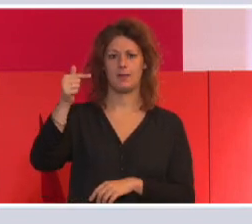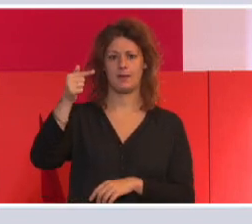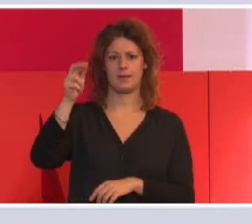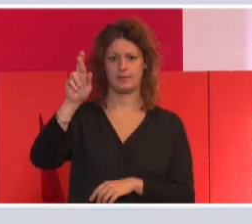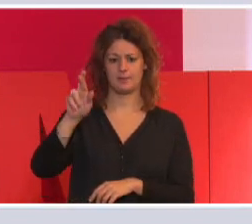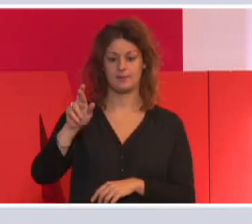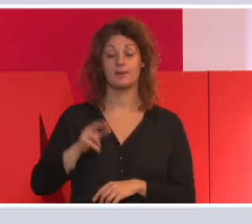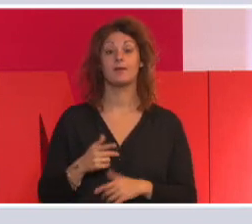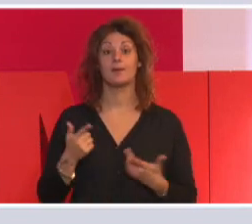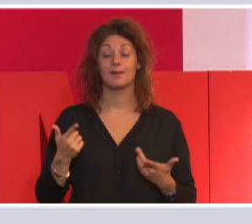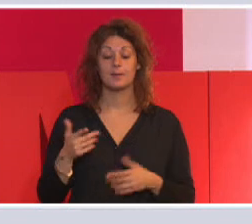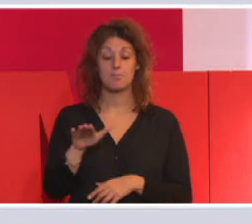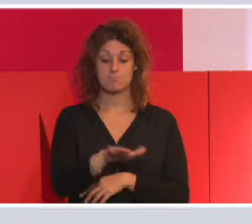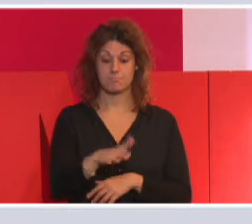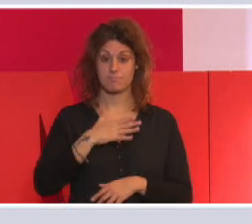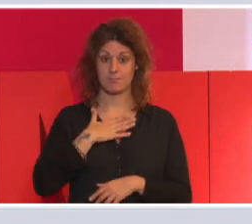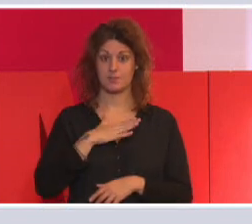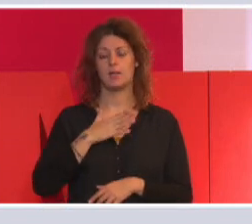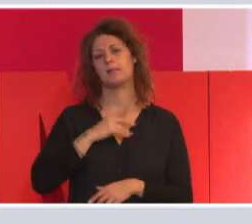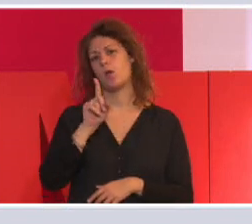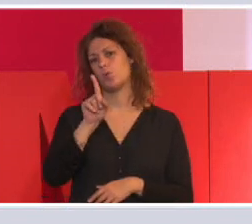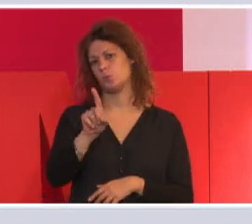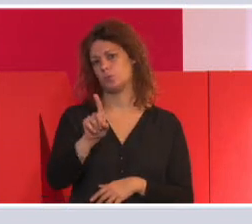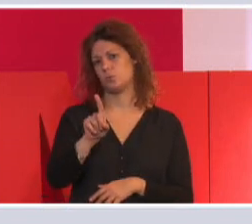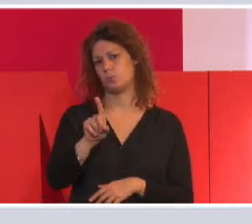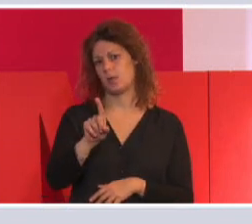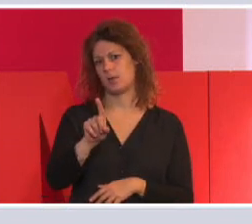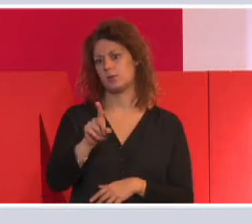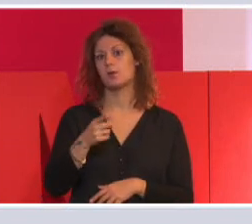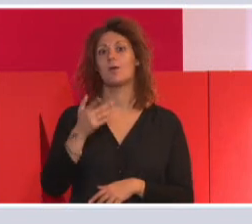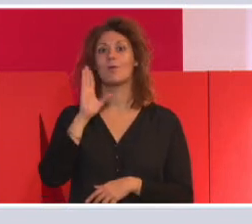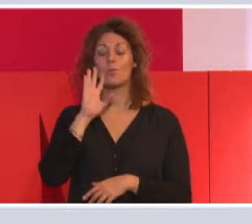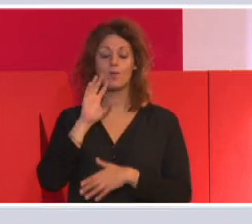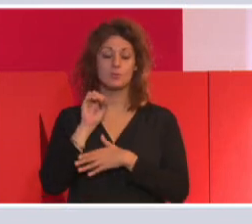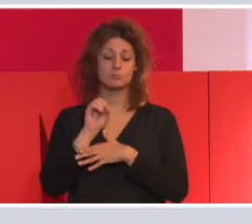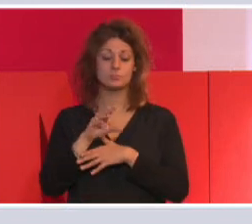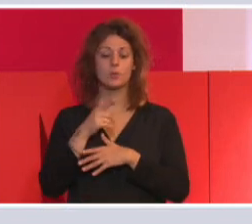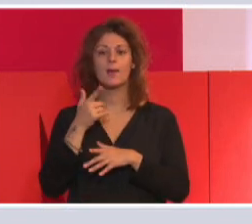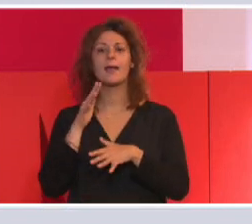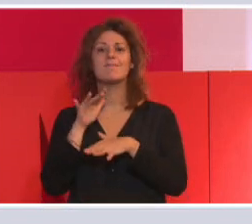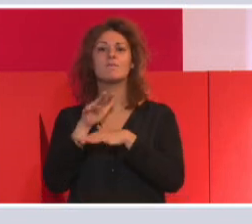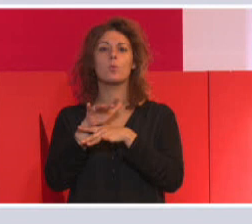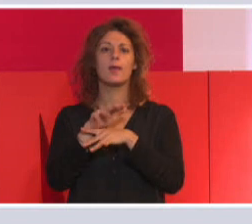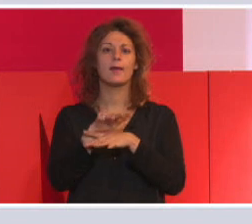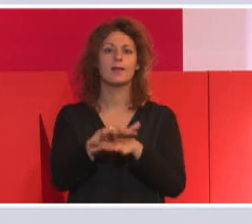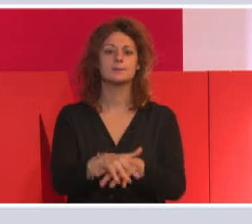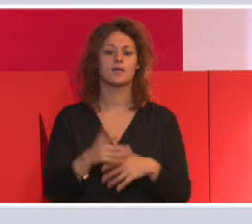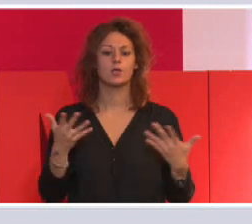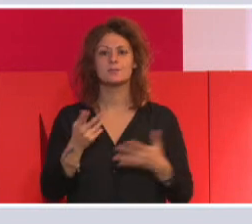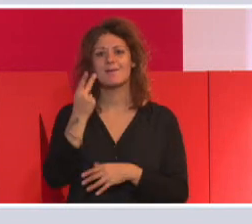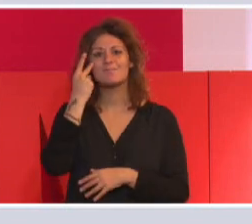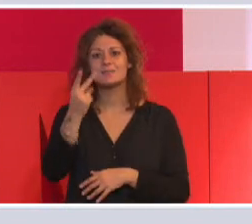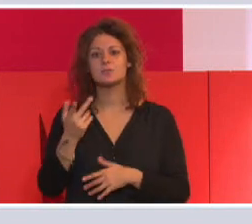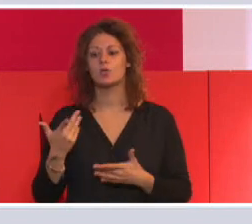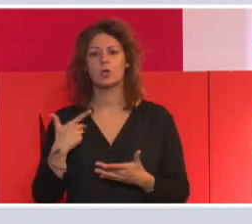avvertivo un bambino di poco più poco meno di un anno alla visione di un piccolo topolino in sostanza cosa accade il